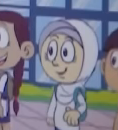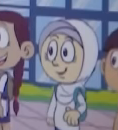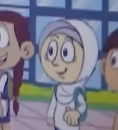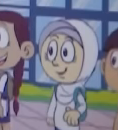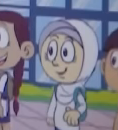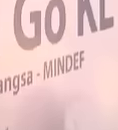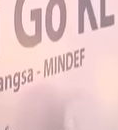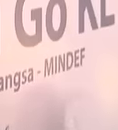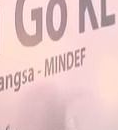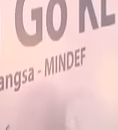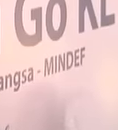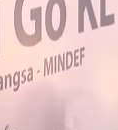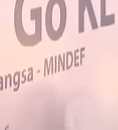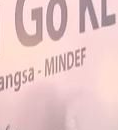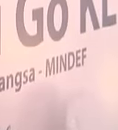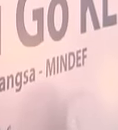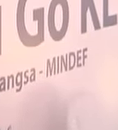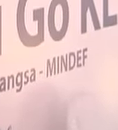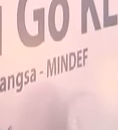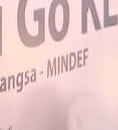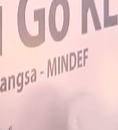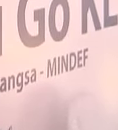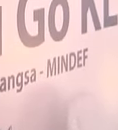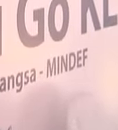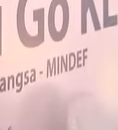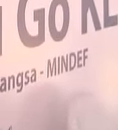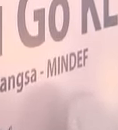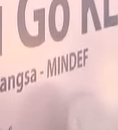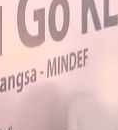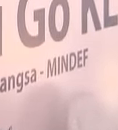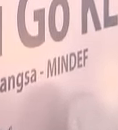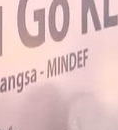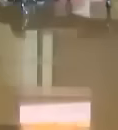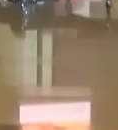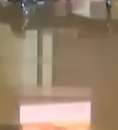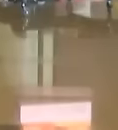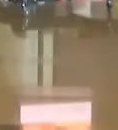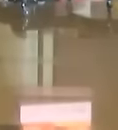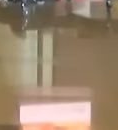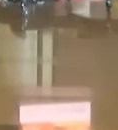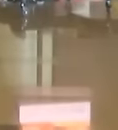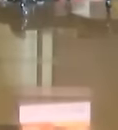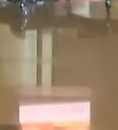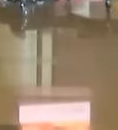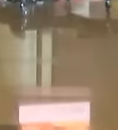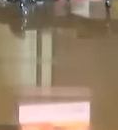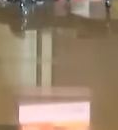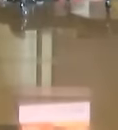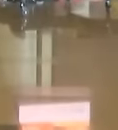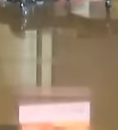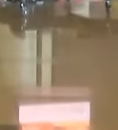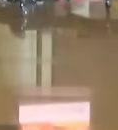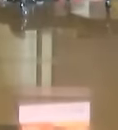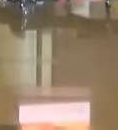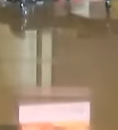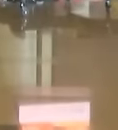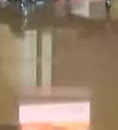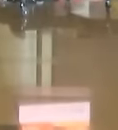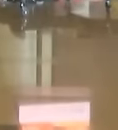terunggul di negara kita. Selamat menyambut hari RTM yang ke-73. Selamat menyambut ulang tahun